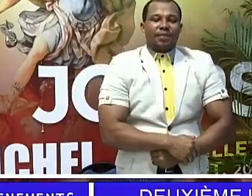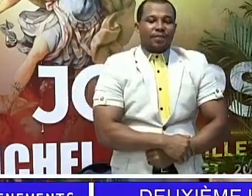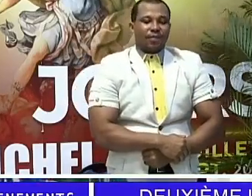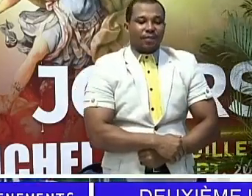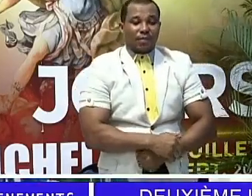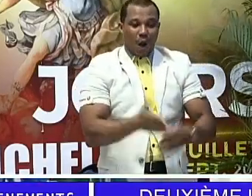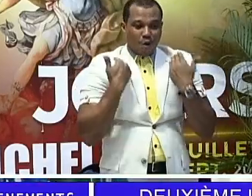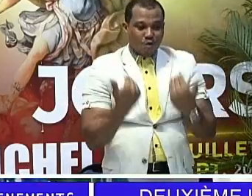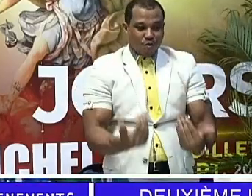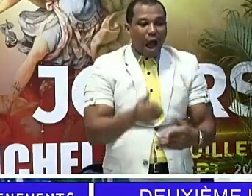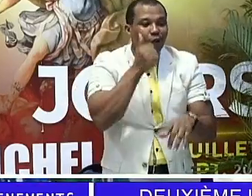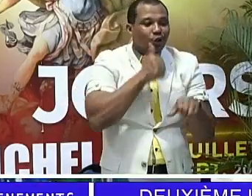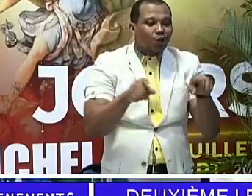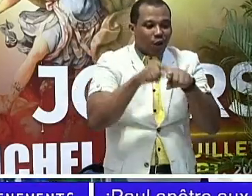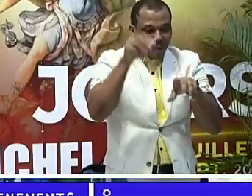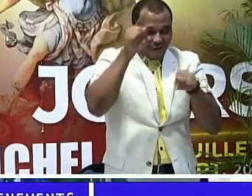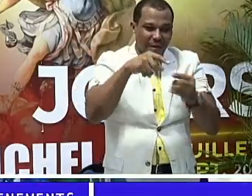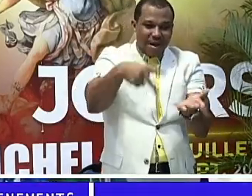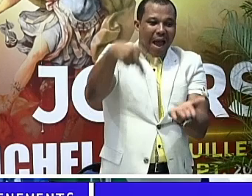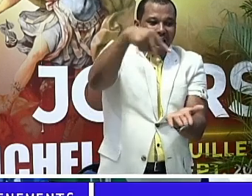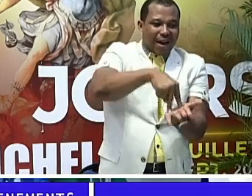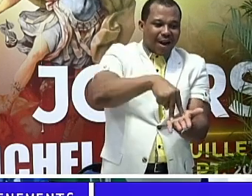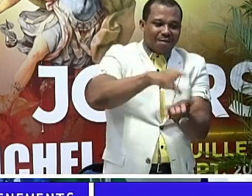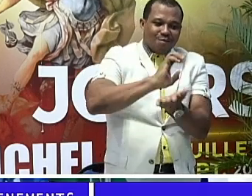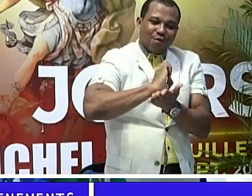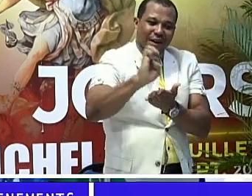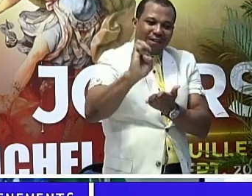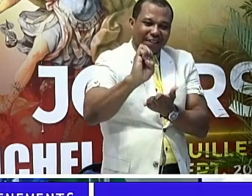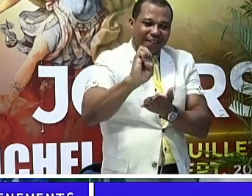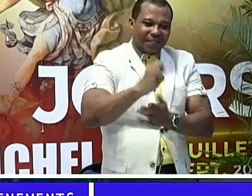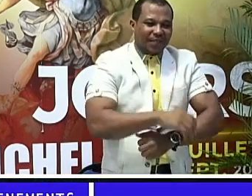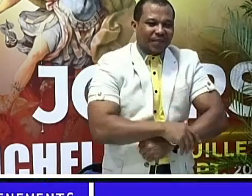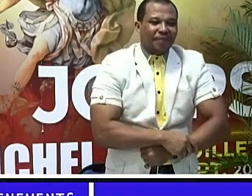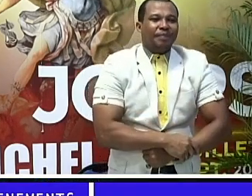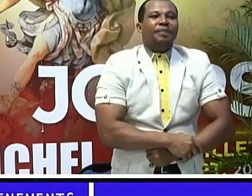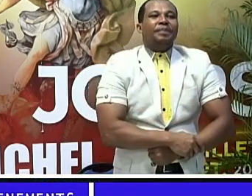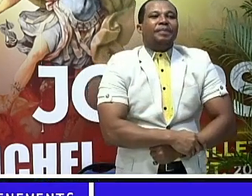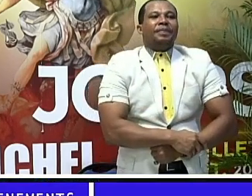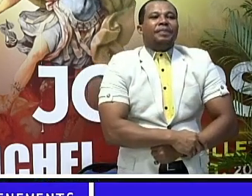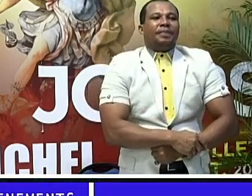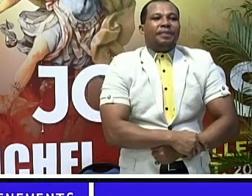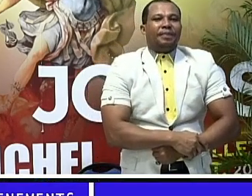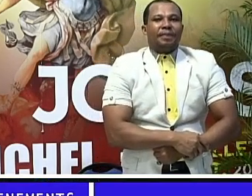Kulia, fait Maxime yo en campé pour acclamer l'évangile là.